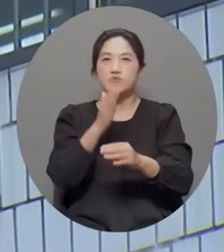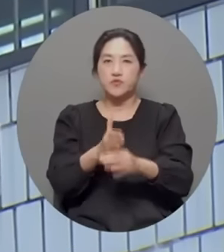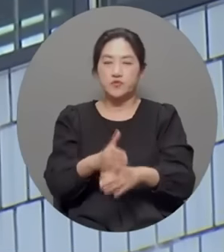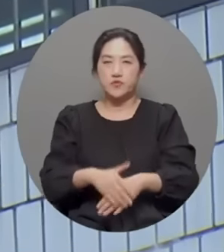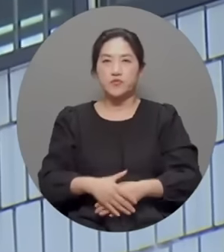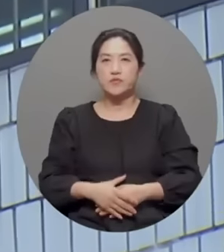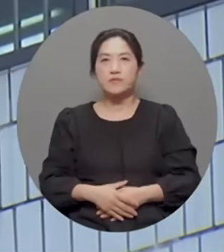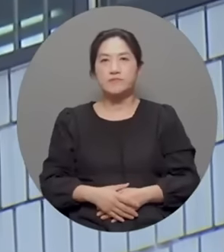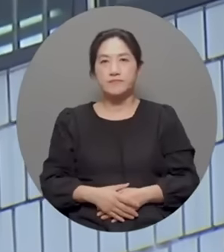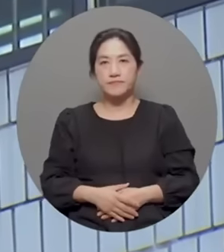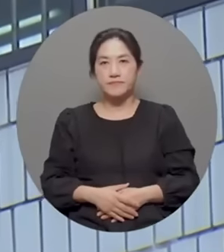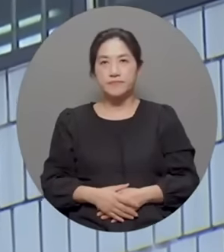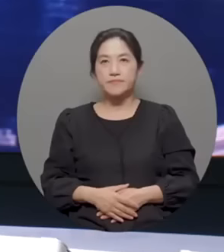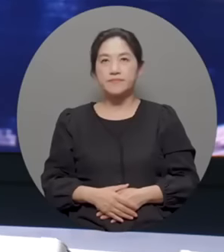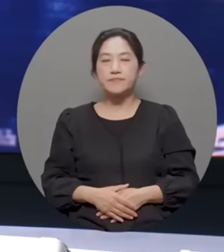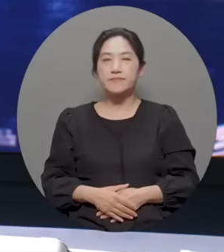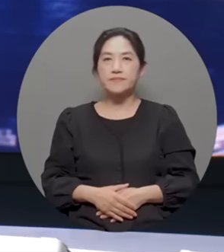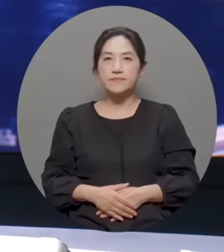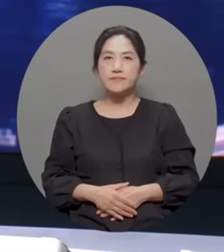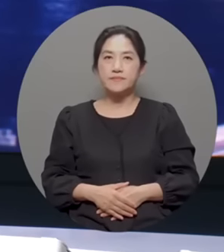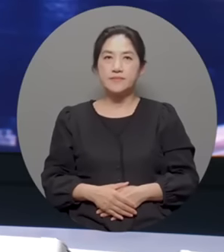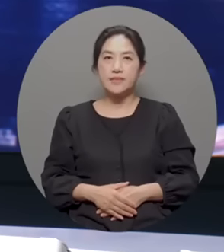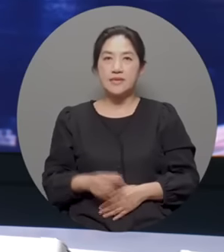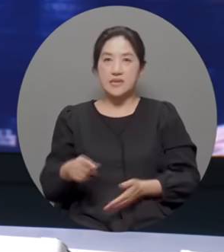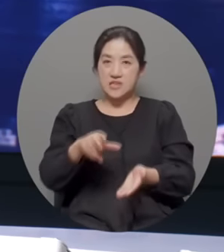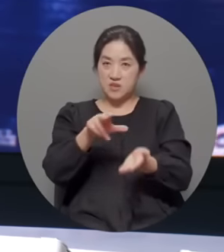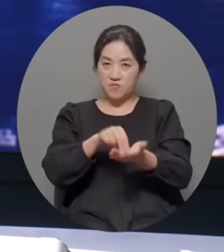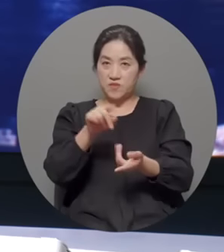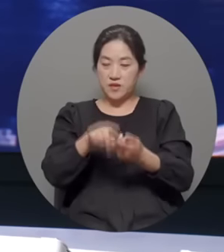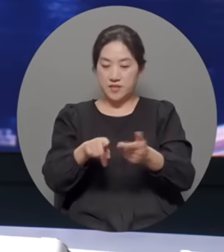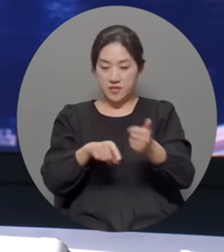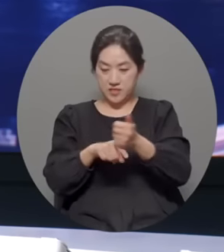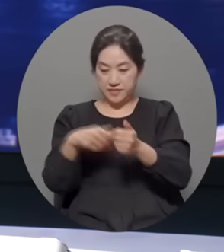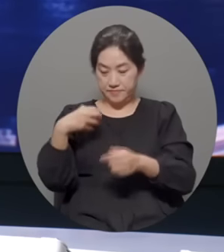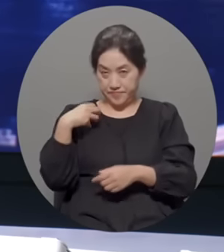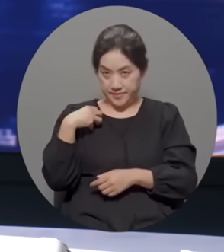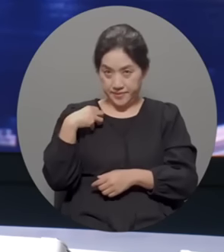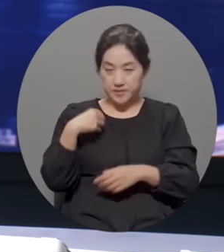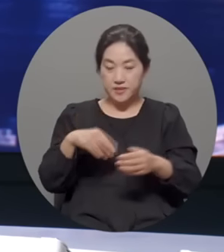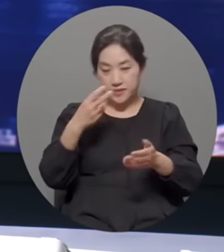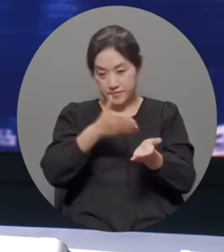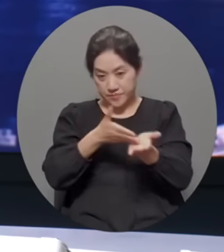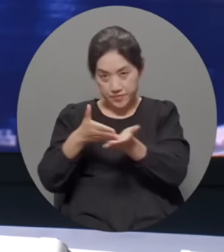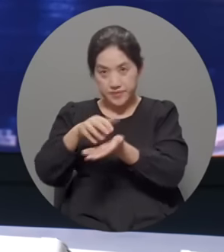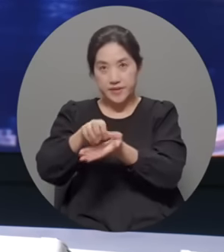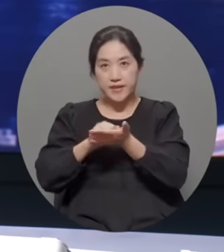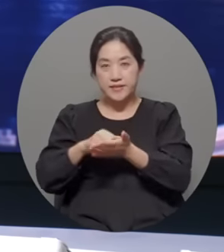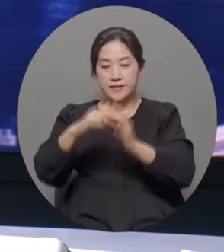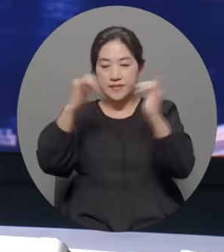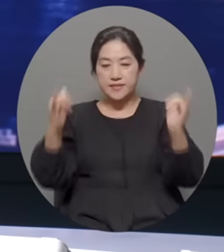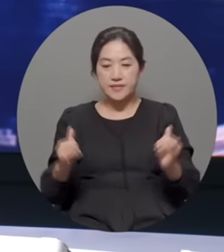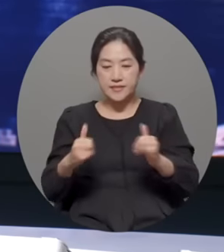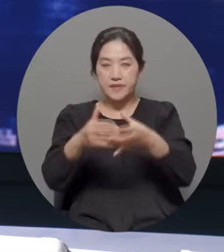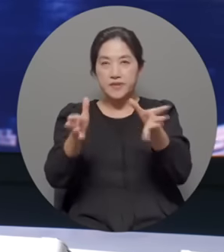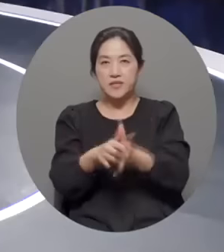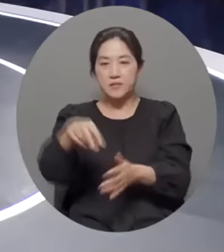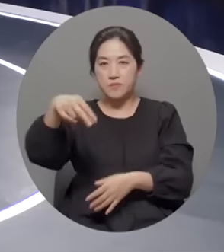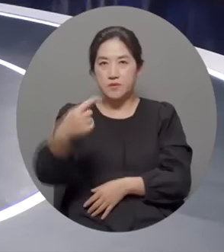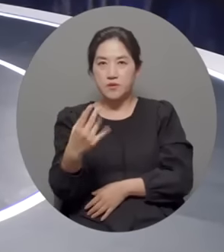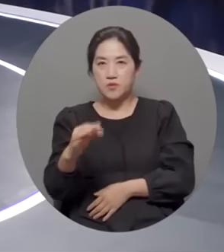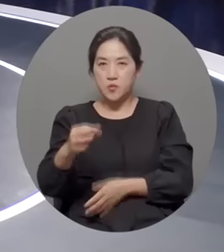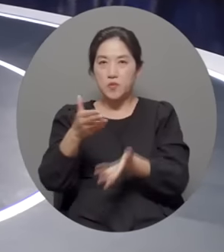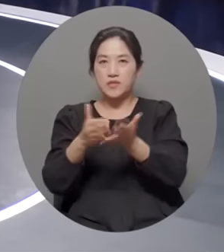뉴스 송정훈입니다. 네, 이 사안 취재한 사회팀 송정훈 기자와 좀 더 이야기 나눠보겠습니다. 송